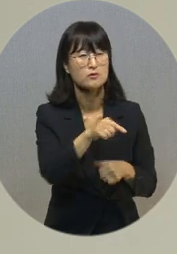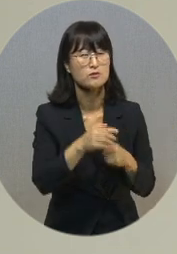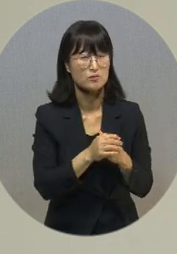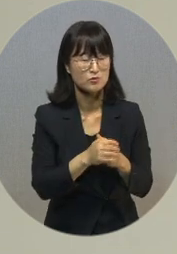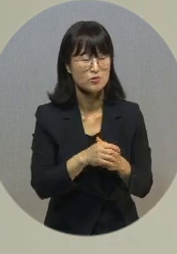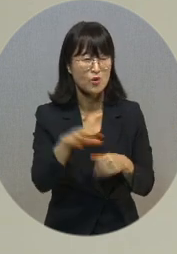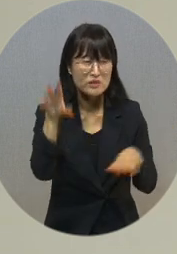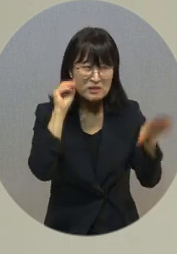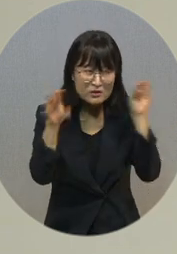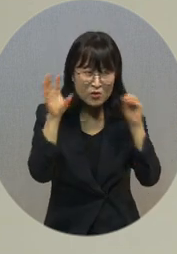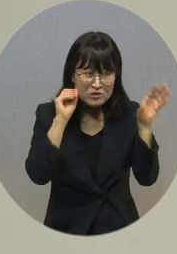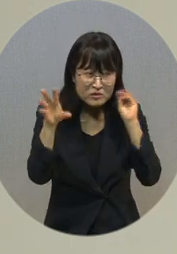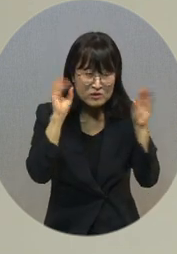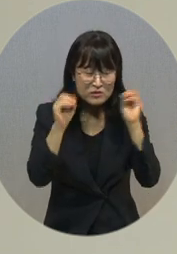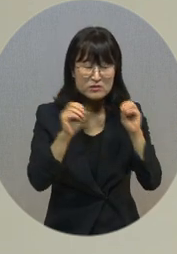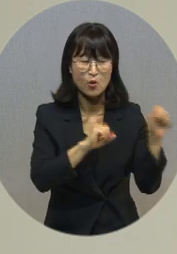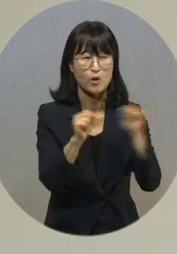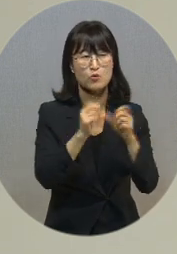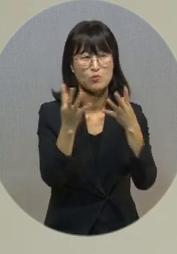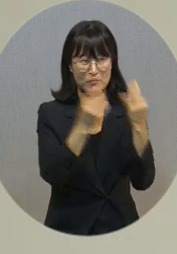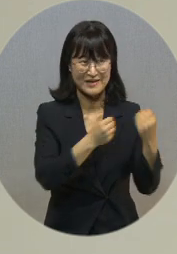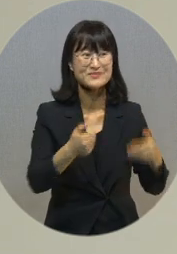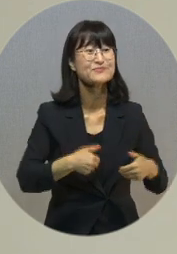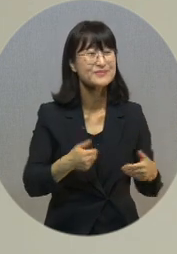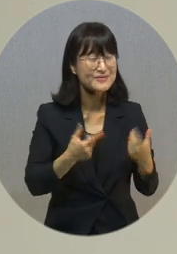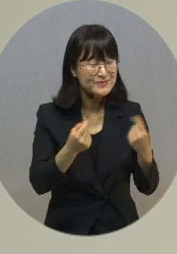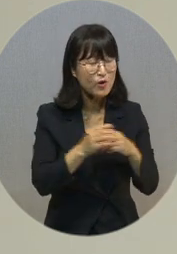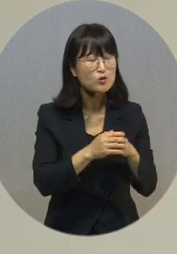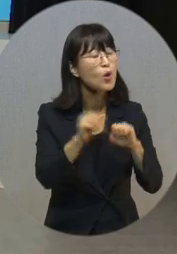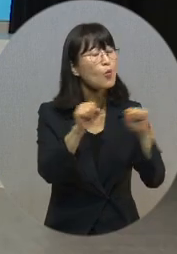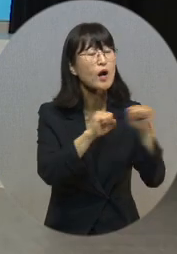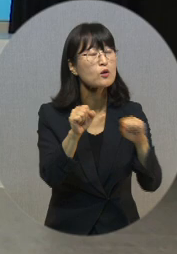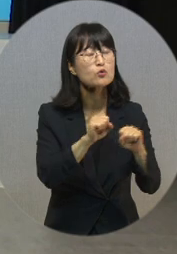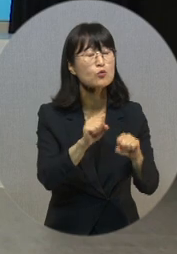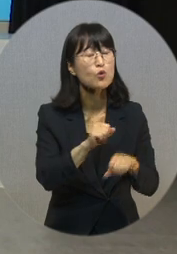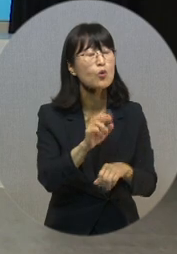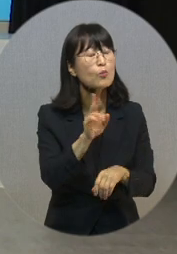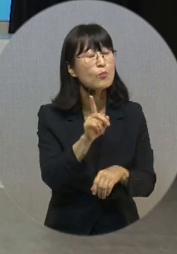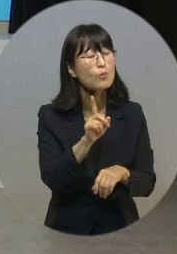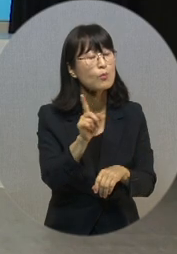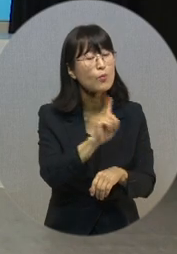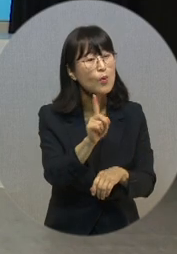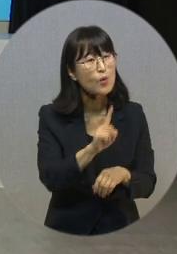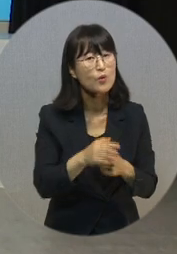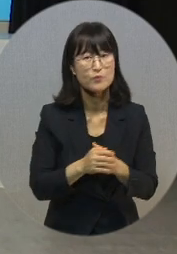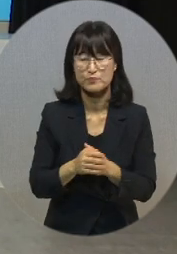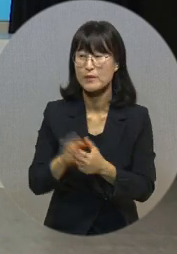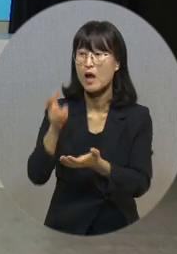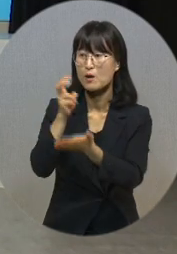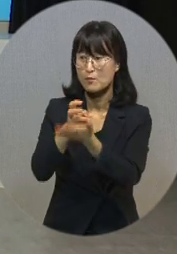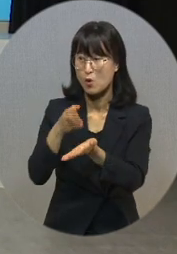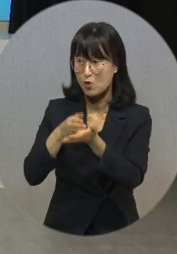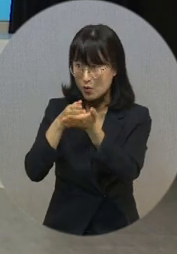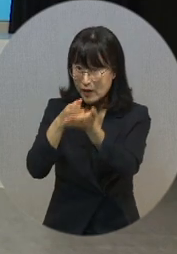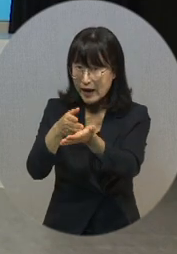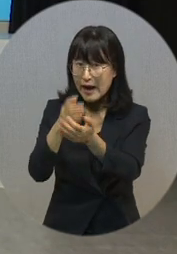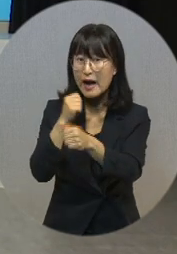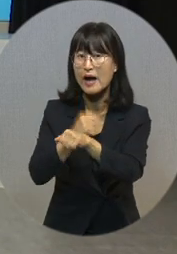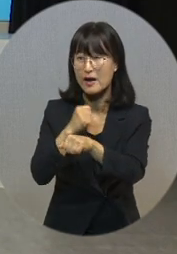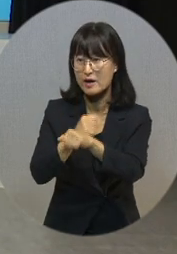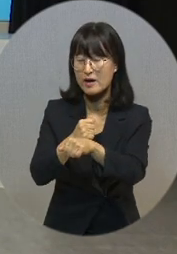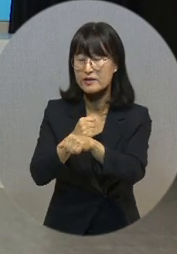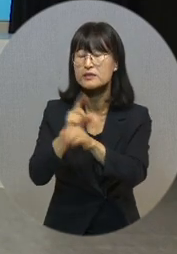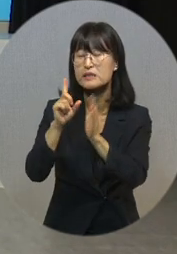구체적으로 지금 하고 계시더라고요. 네. 네. 예. 어떤 게 있나요 지금? 저희가 이번에 법안 발의할 때도 네. 예, 1호